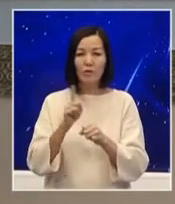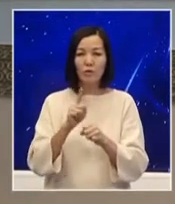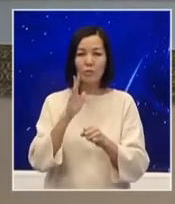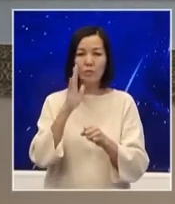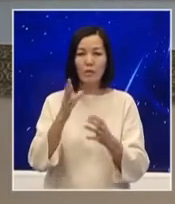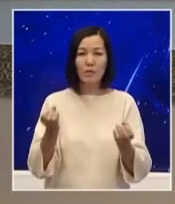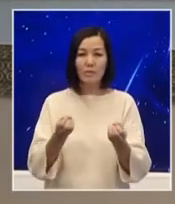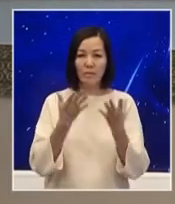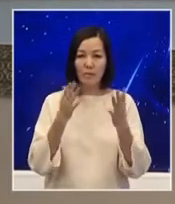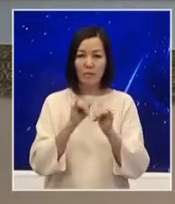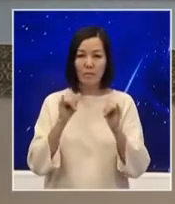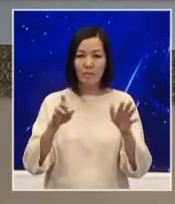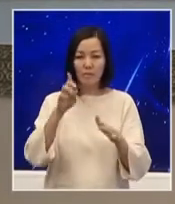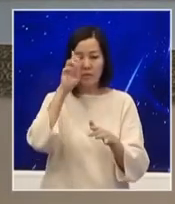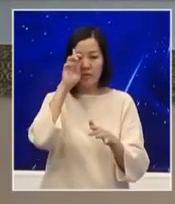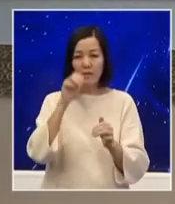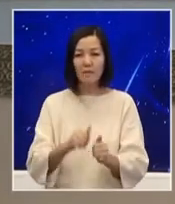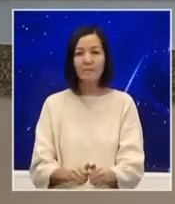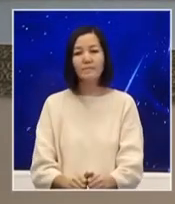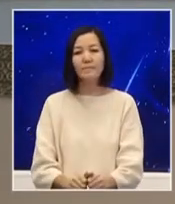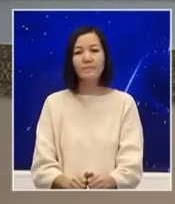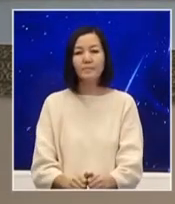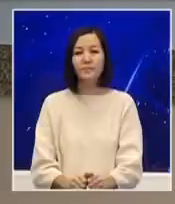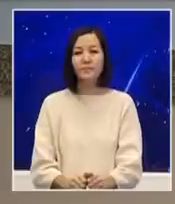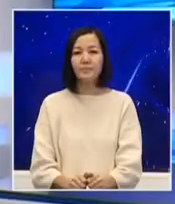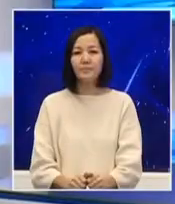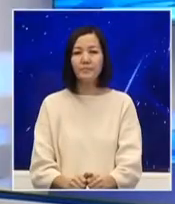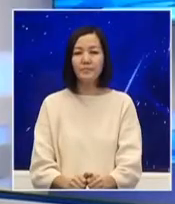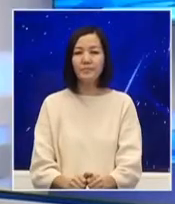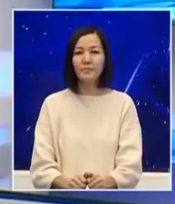жить в процветающем и успешном государстве.